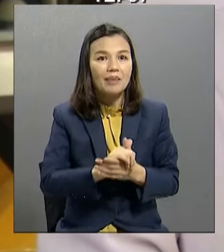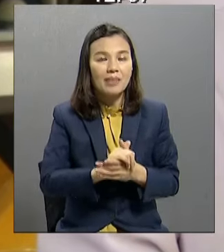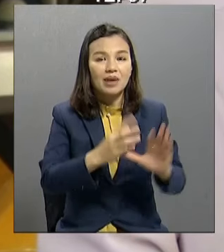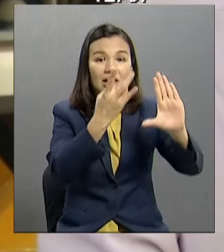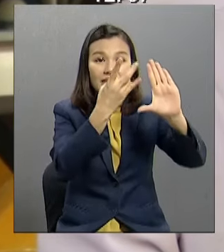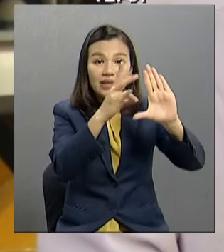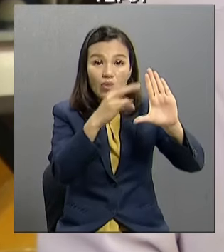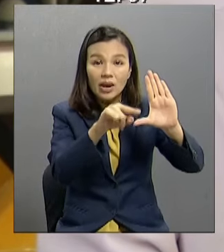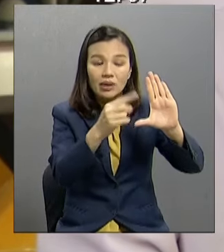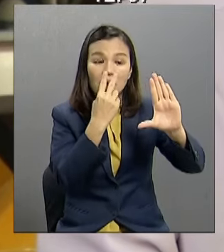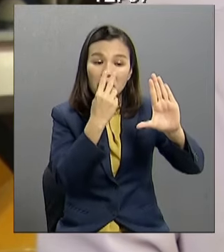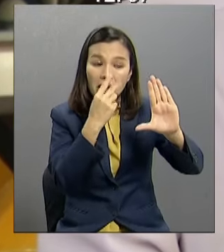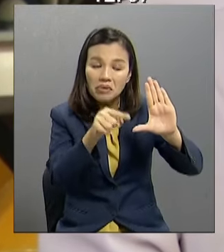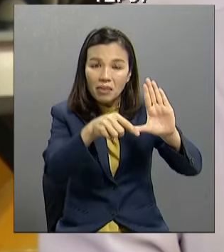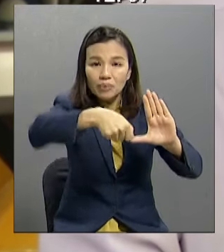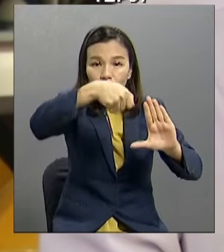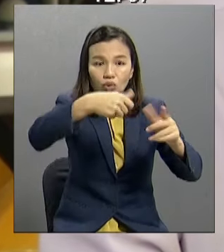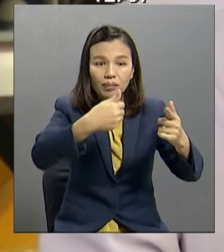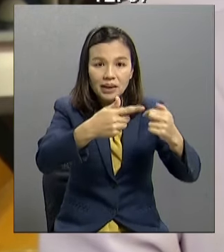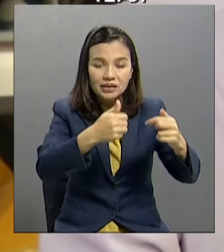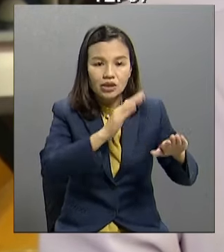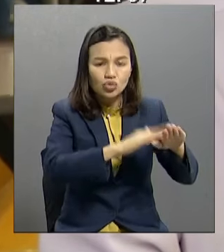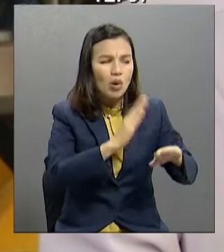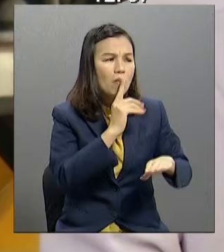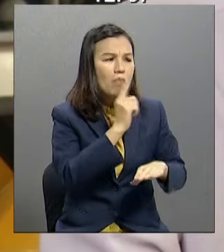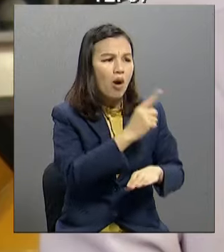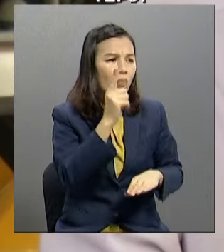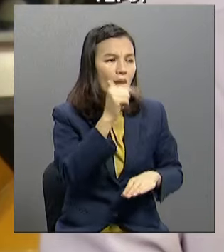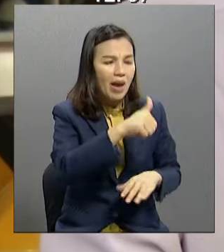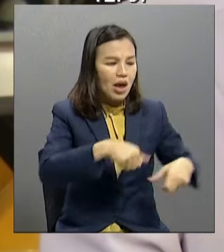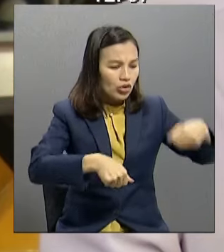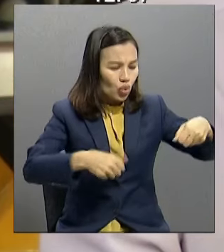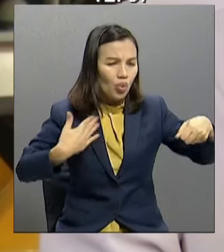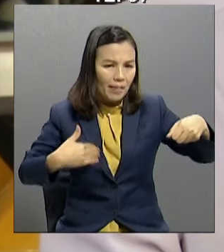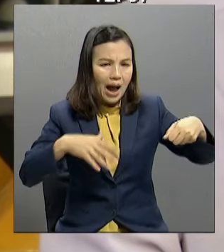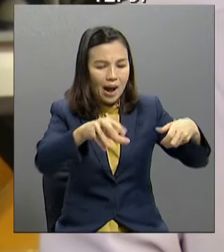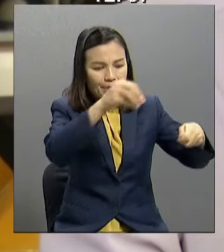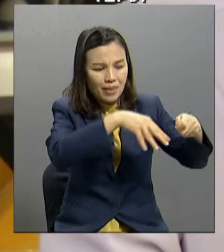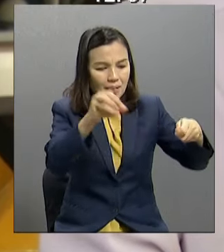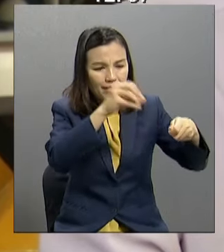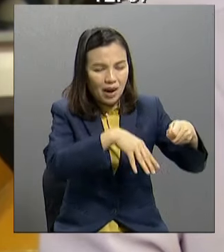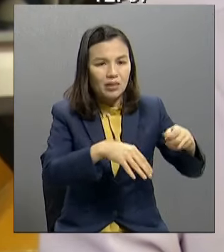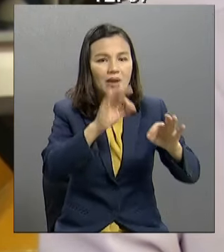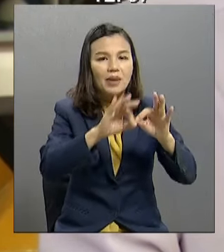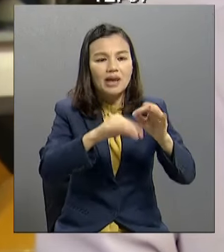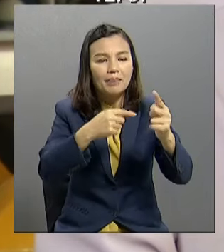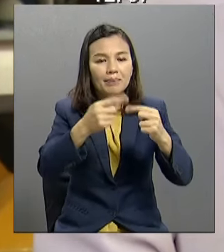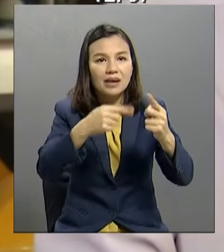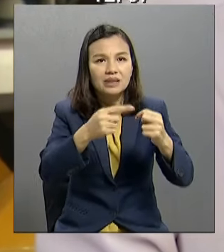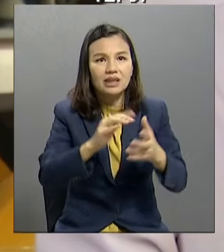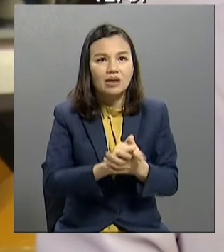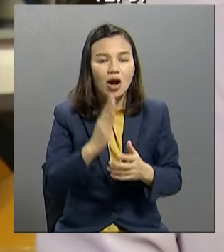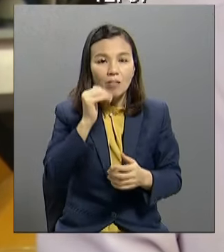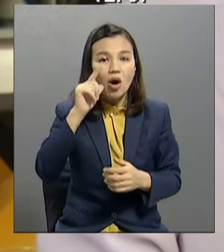าก็ยังใช้ถุงใช่ไหมคะเราก็กลายเป็นชวนพ่อแม่ว่าเนี่ยเอาถุงไปใส่นะจะได้เป็นการแบบลดโลกร้อนด้วยพ่อแม่ก็คือเริ่มปรับตัวตามเราอะค่ะ